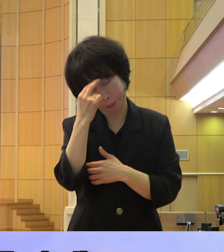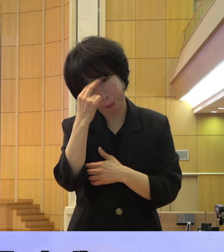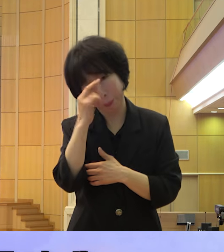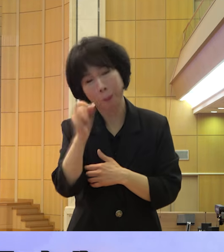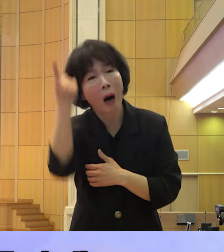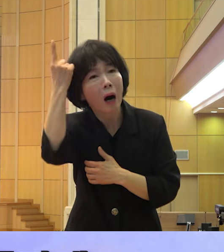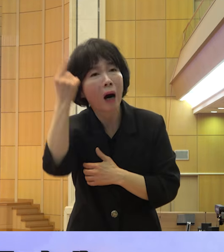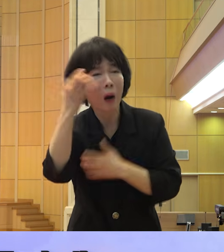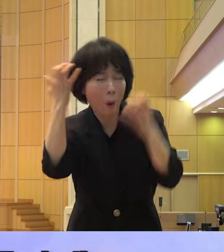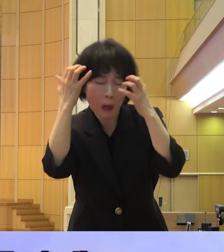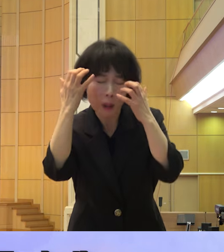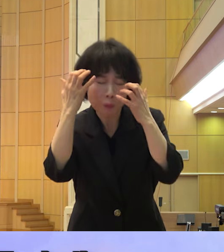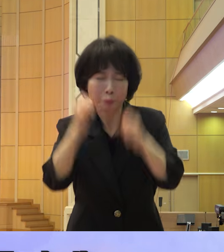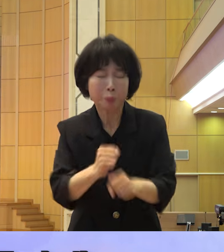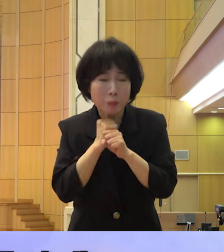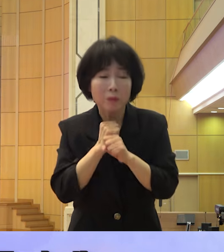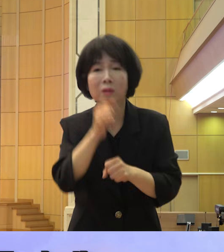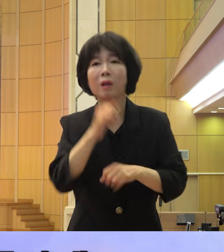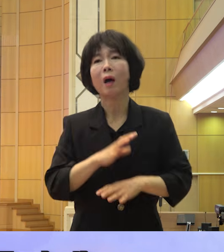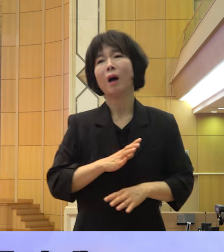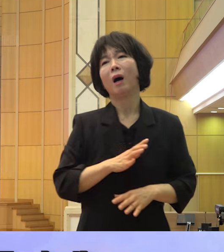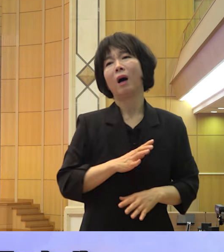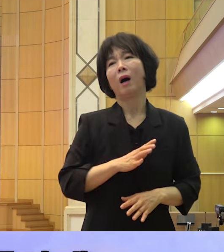수고해서 얻은 것을 아무것도,